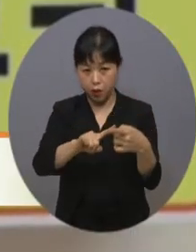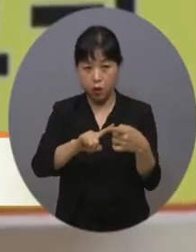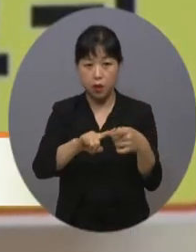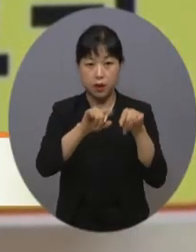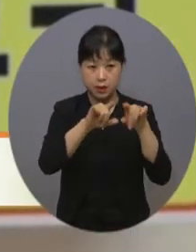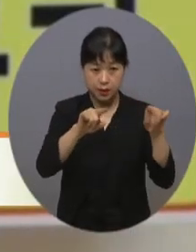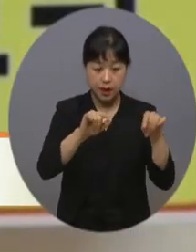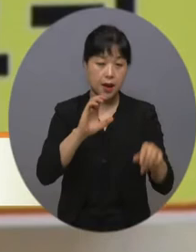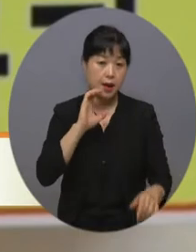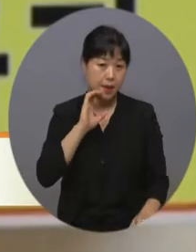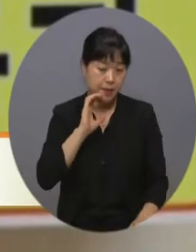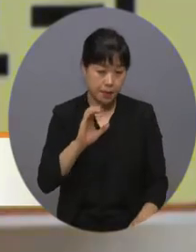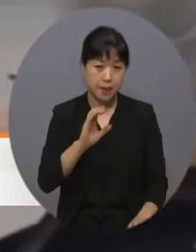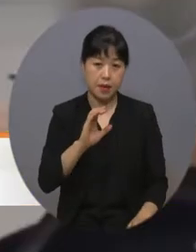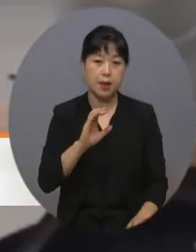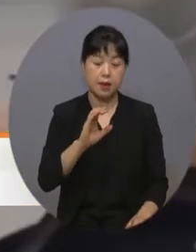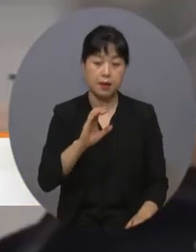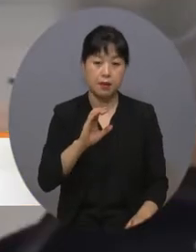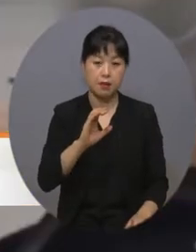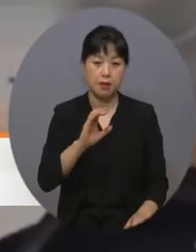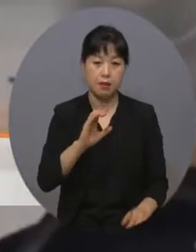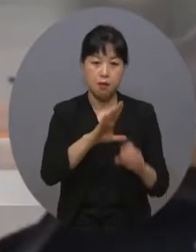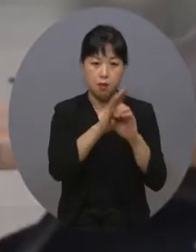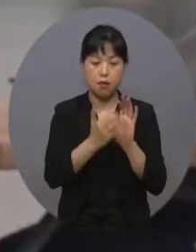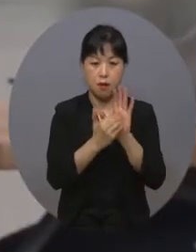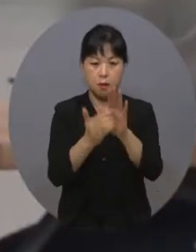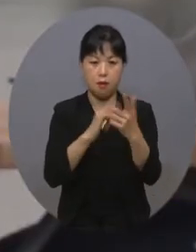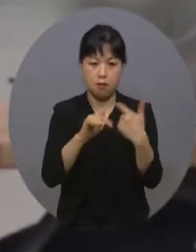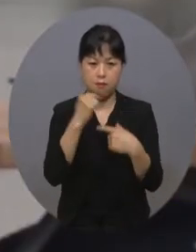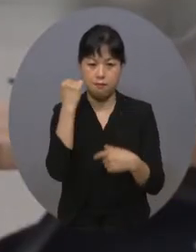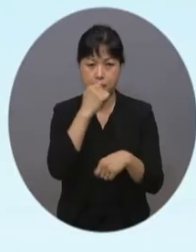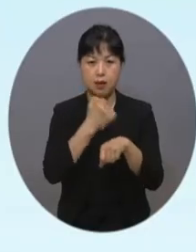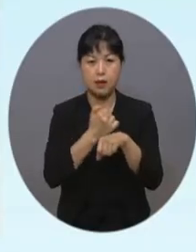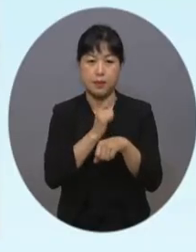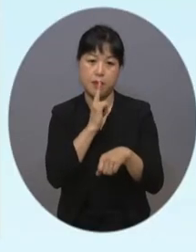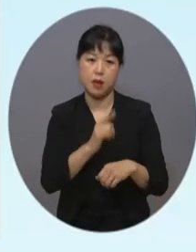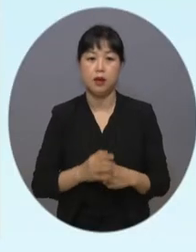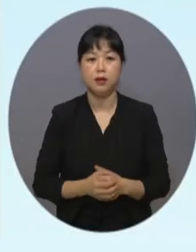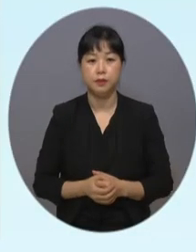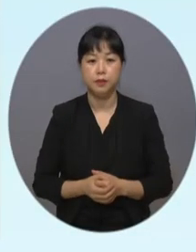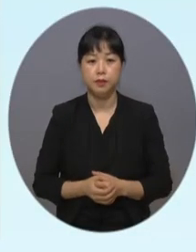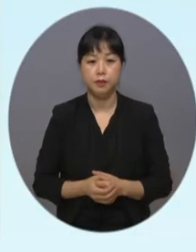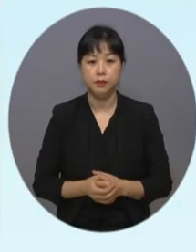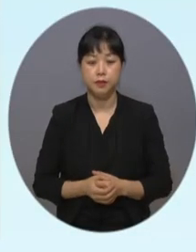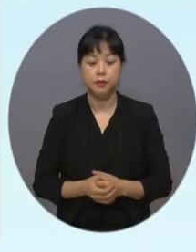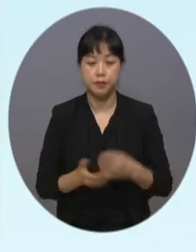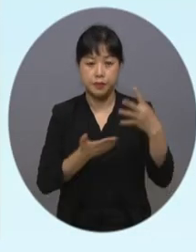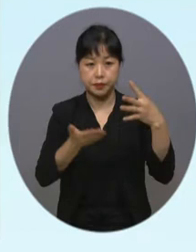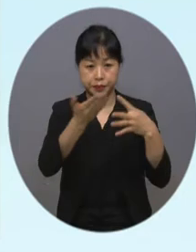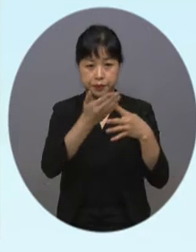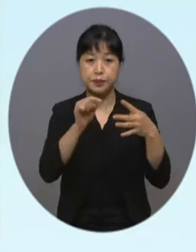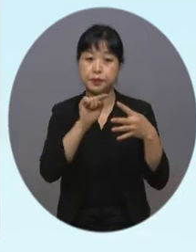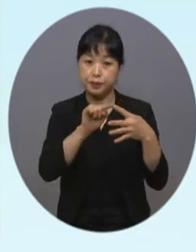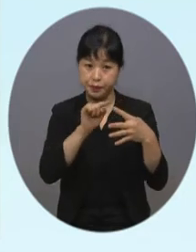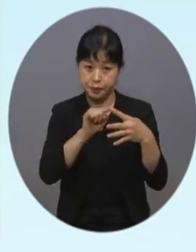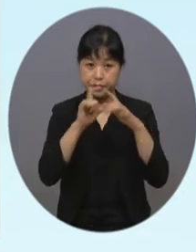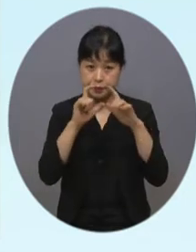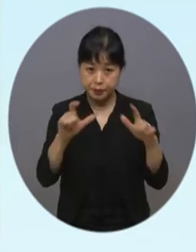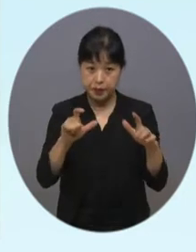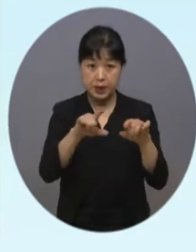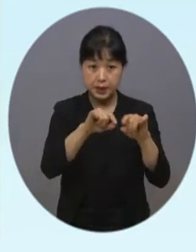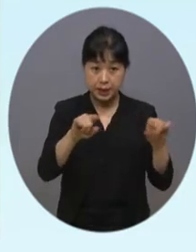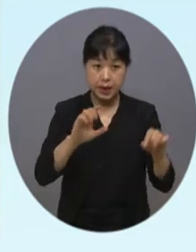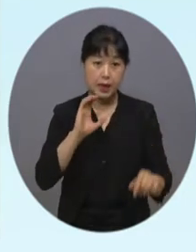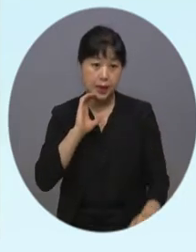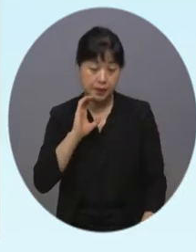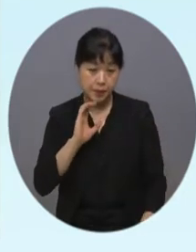식당과 카페 등의 방역은 보다 강화하겠다고 밝혔습니다. 이에 따라 4단계 지역의 식당과 카페는